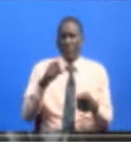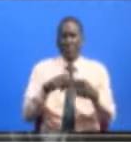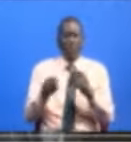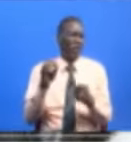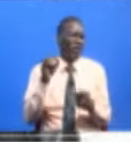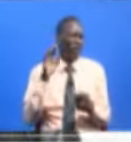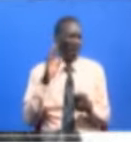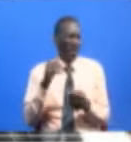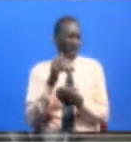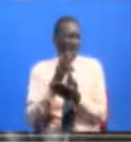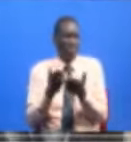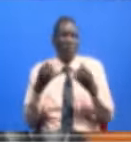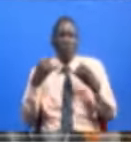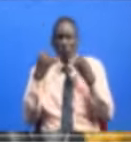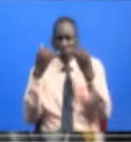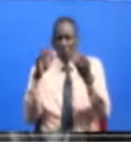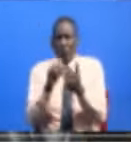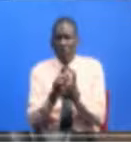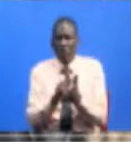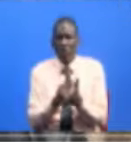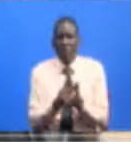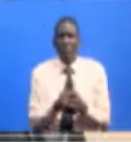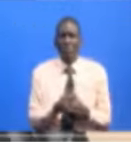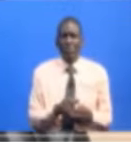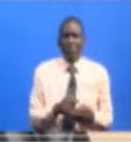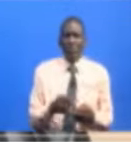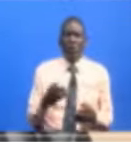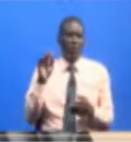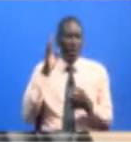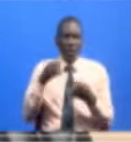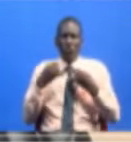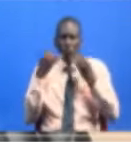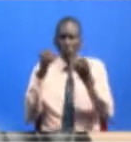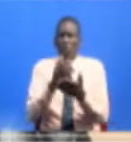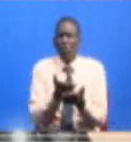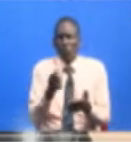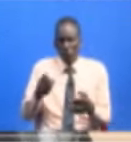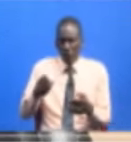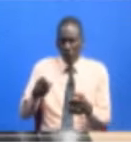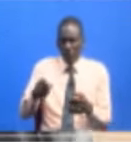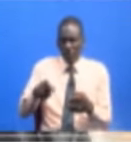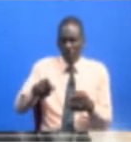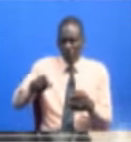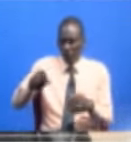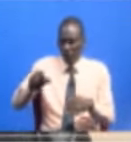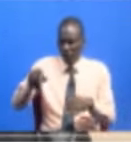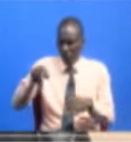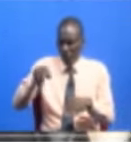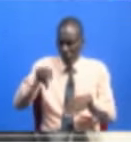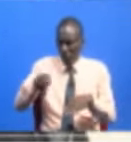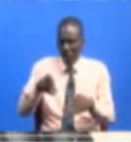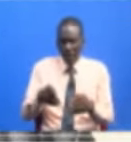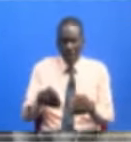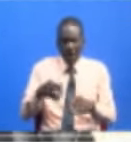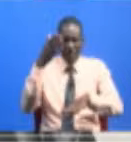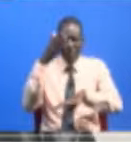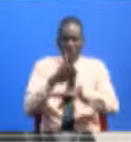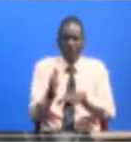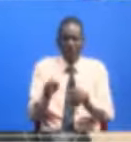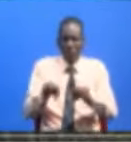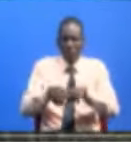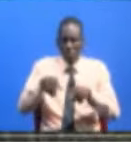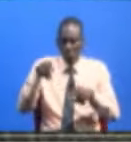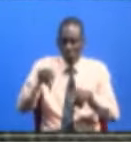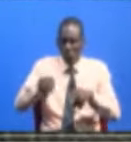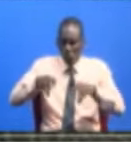umbali kuwa mengine yapatikana kama fake sehemu mbalimbali katika